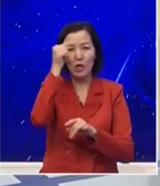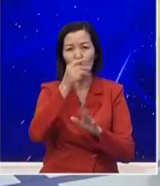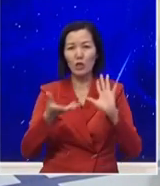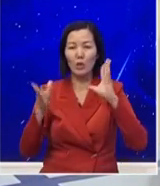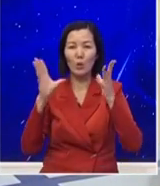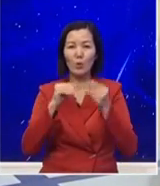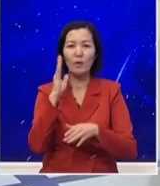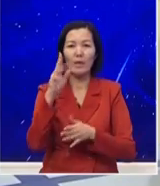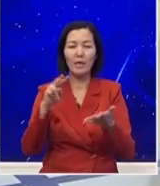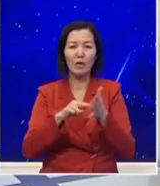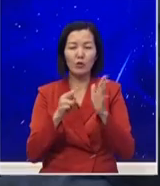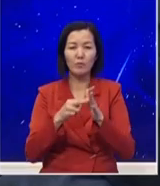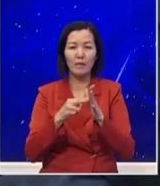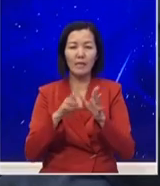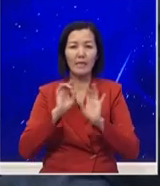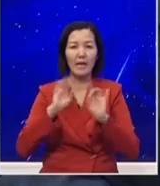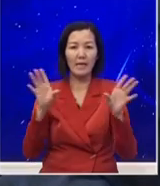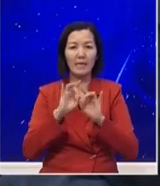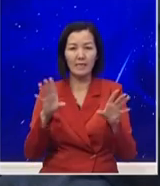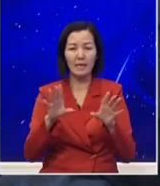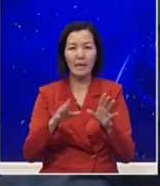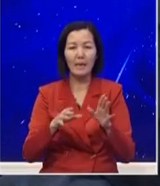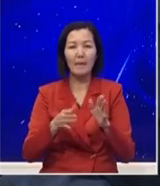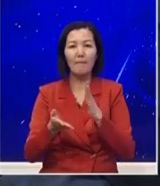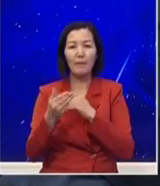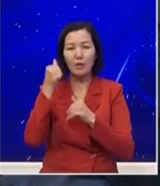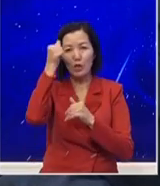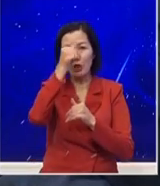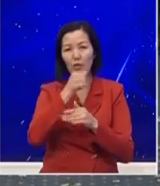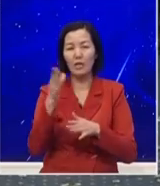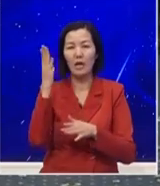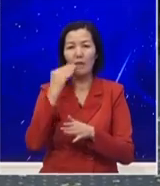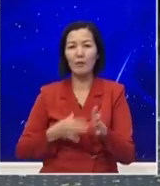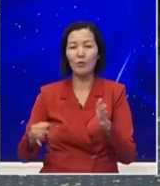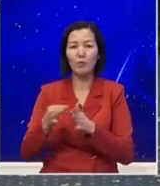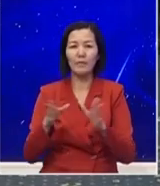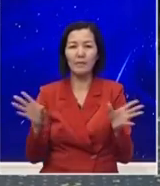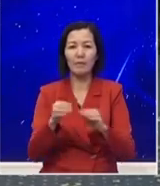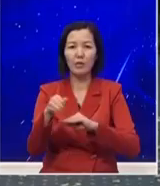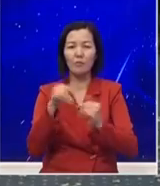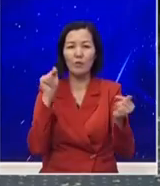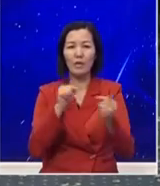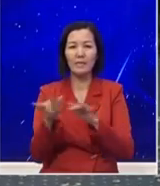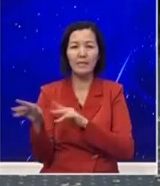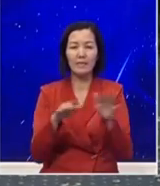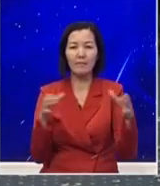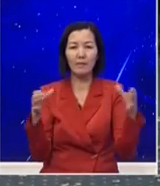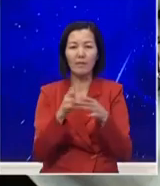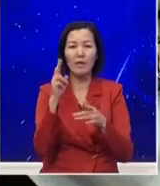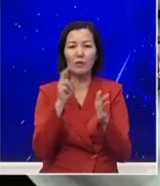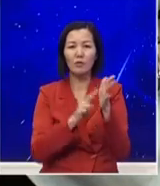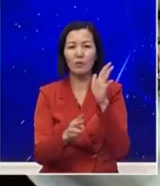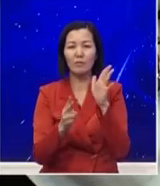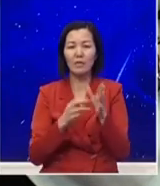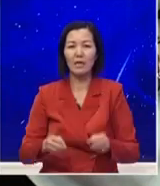қорытындылап алдағы жоспарлармен бөлісті. Айтуынша, былтыр облыста сыбайлас жемқорлыққа қарсы іс-қимыл департаментімен 277